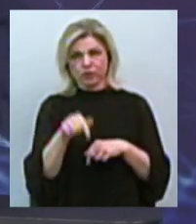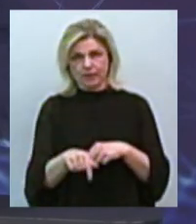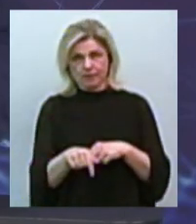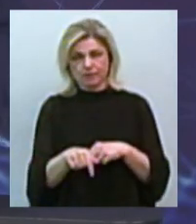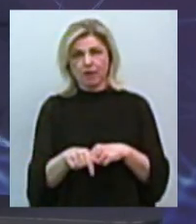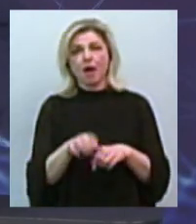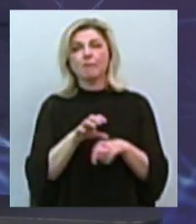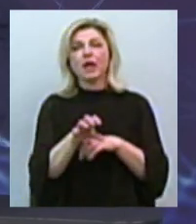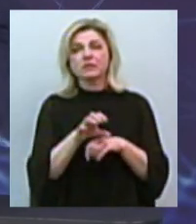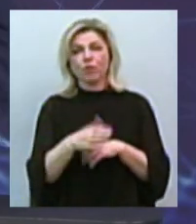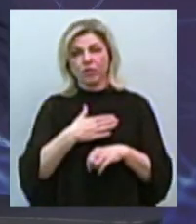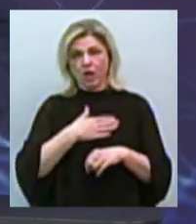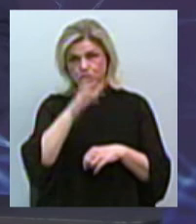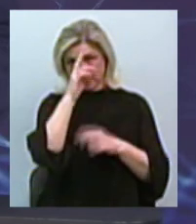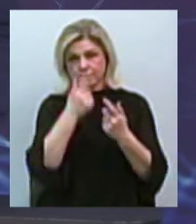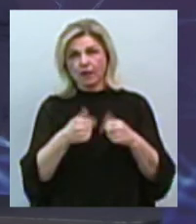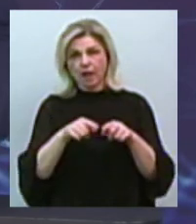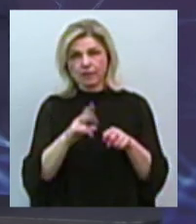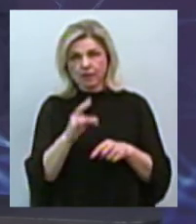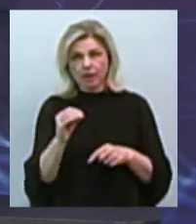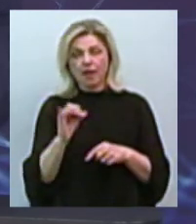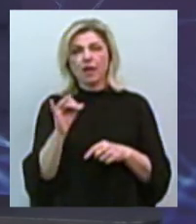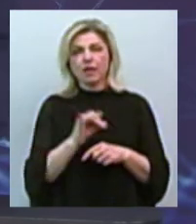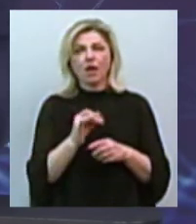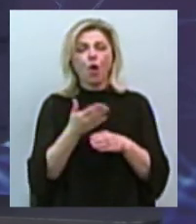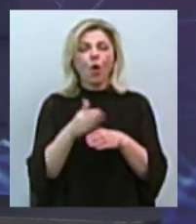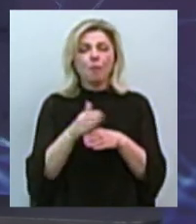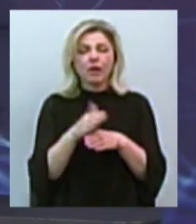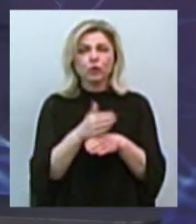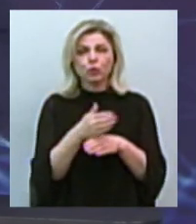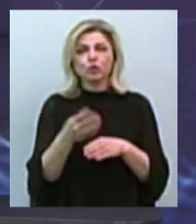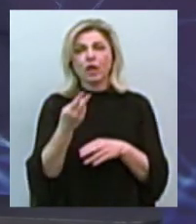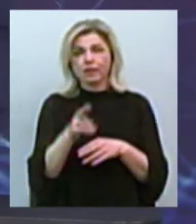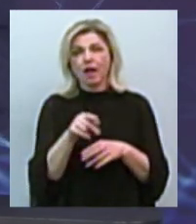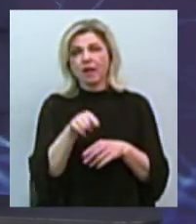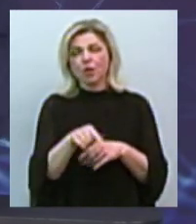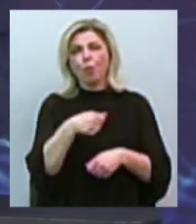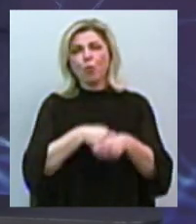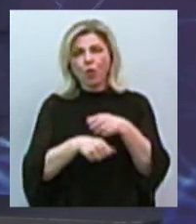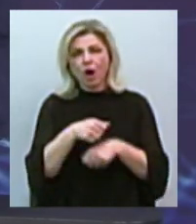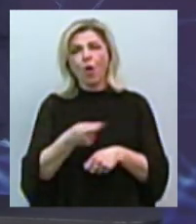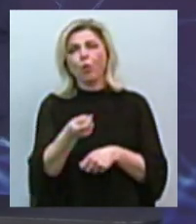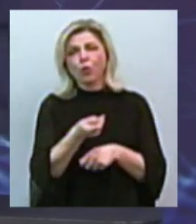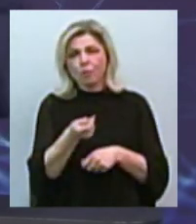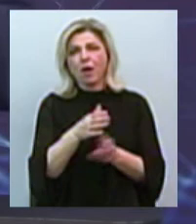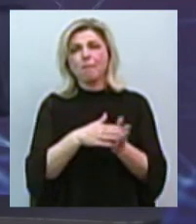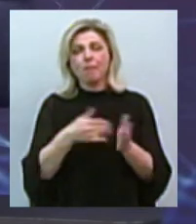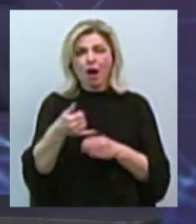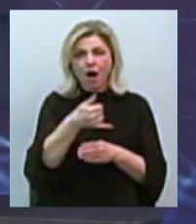Они производятся в нашей стране, и комплектующие для этих продуктов питания, мука, крупы,